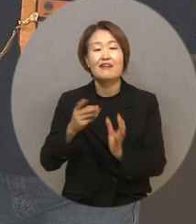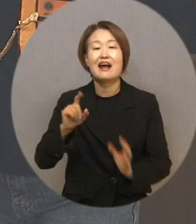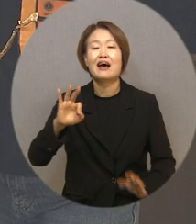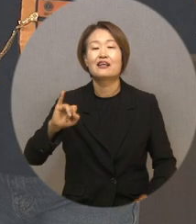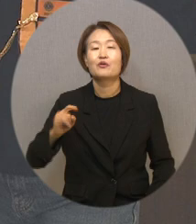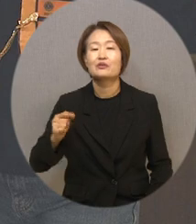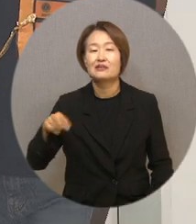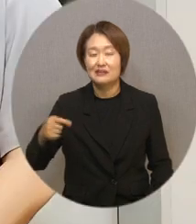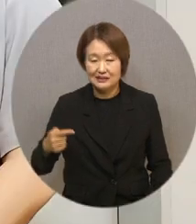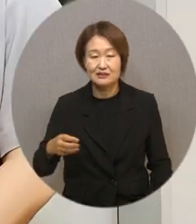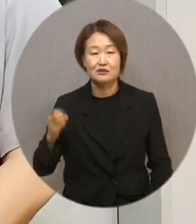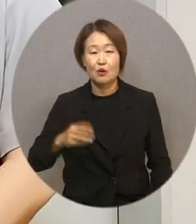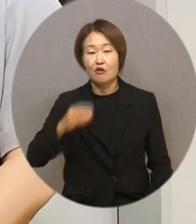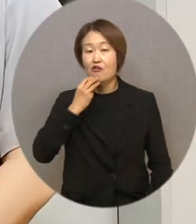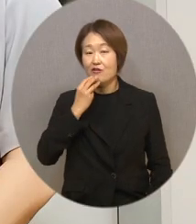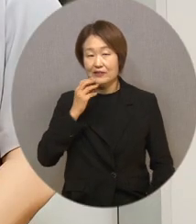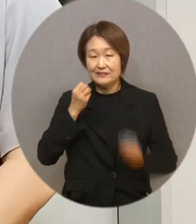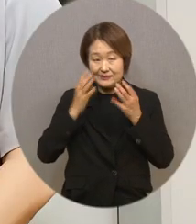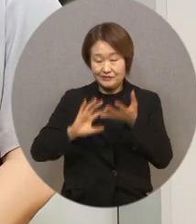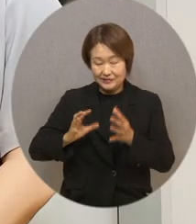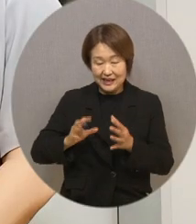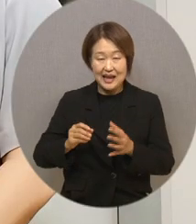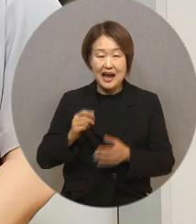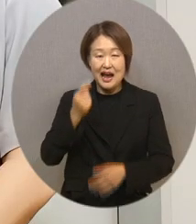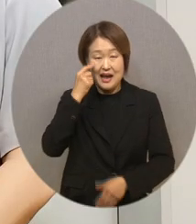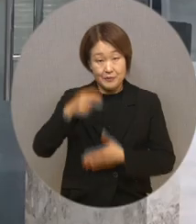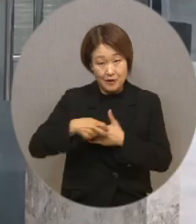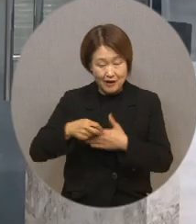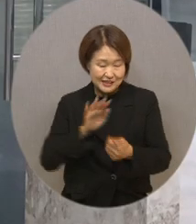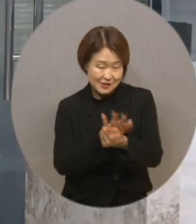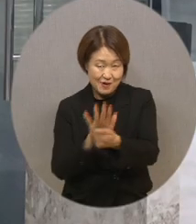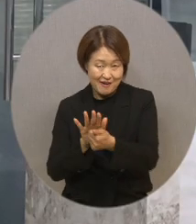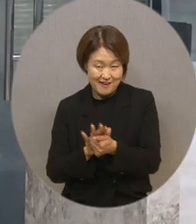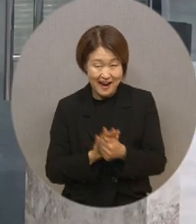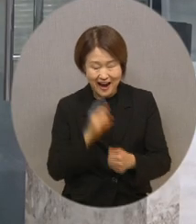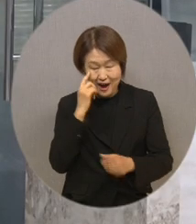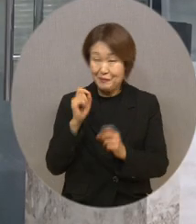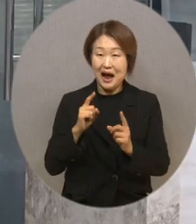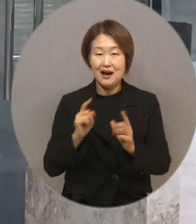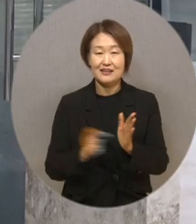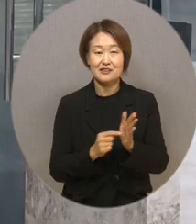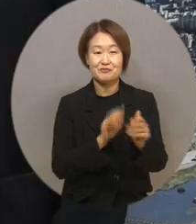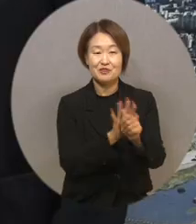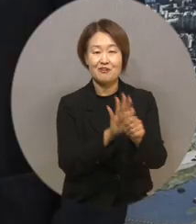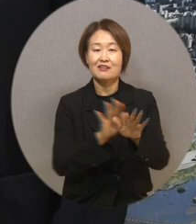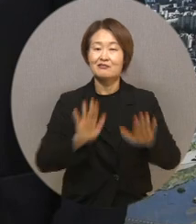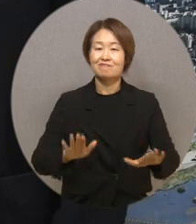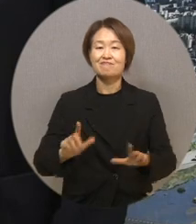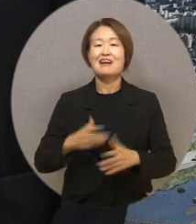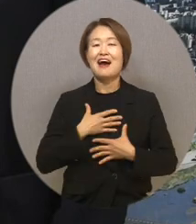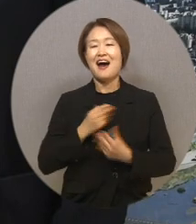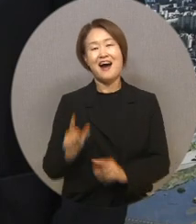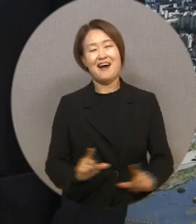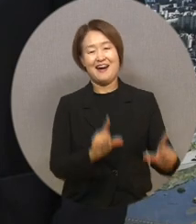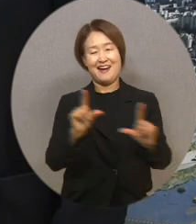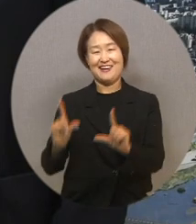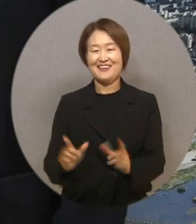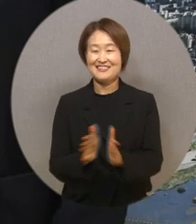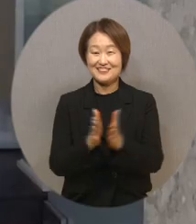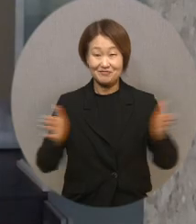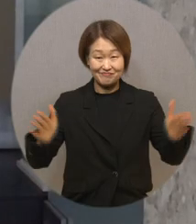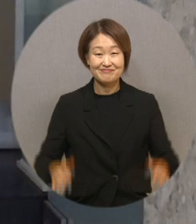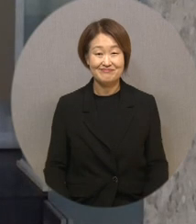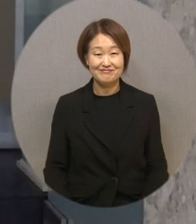클럽, 서울 신세계 안과의 지원으로 시력을 되찾고 시의 긴급 지원으로 안정적인 생활을 시작할 수 있게